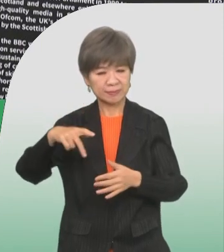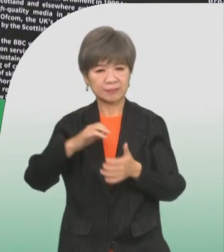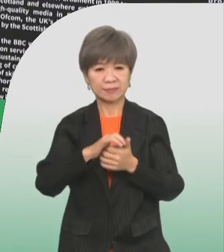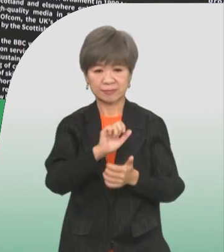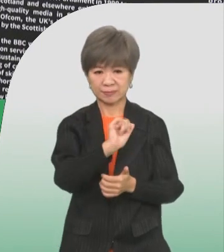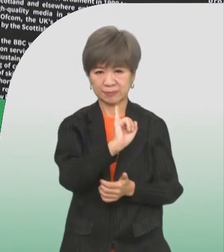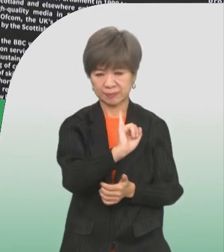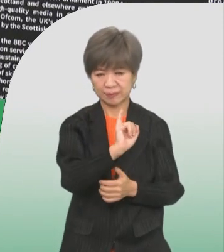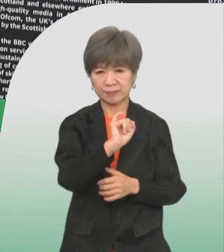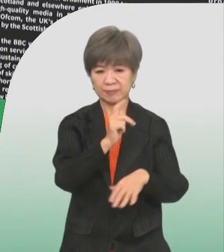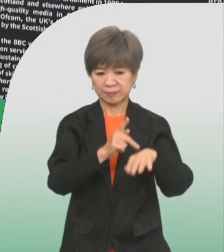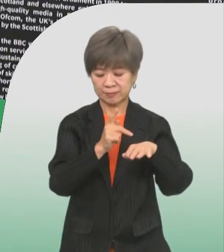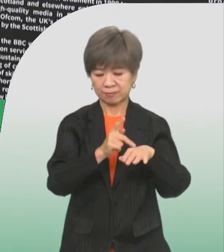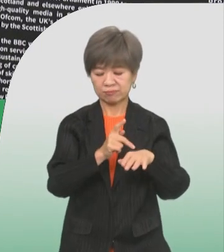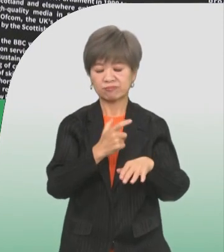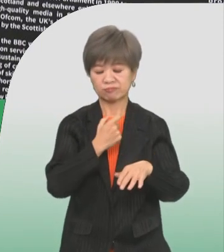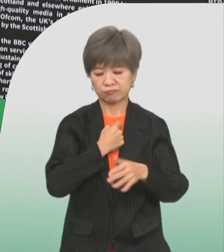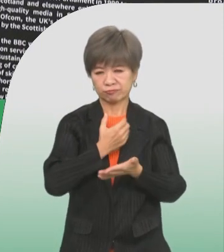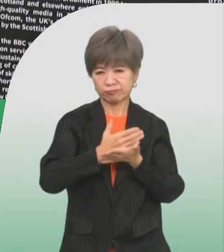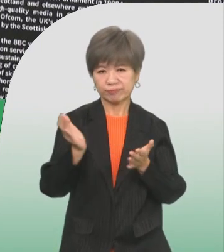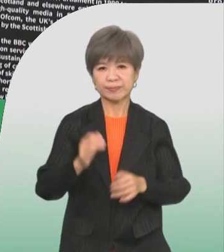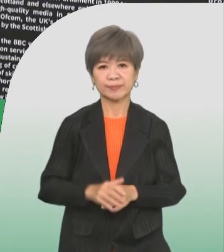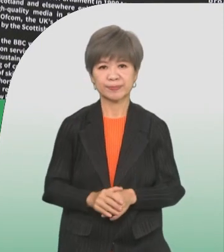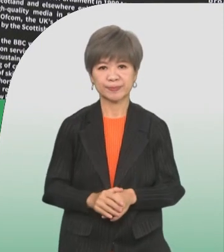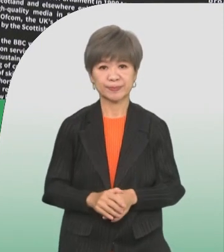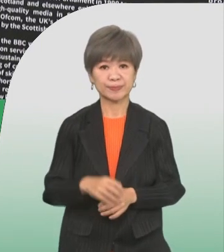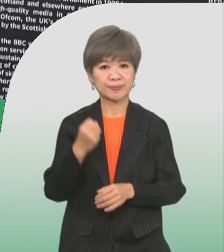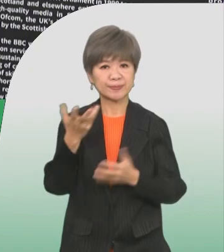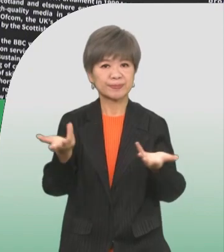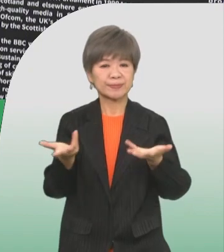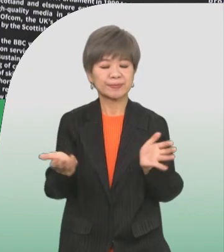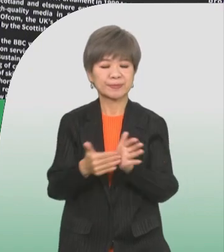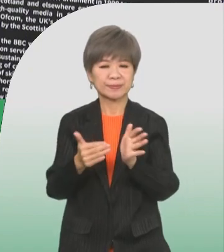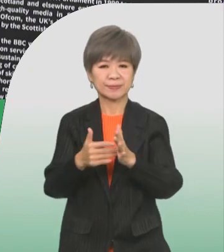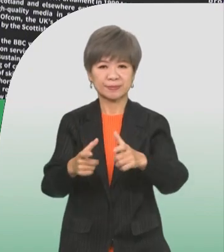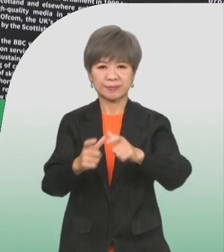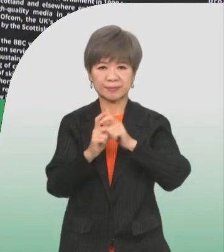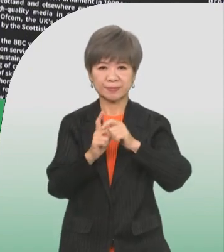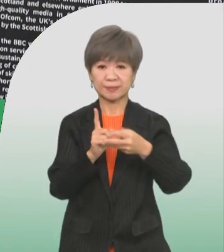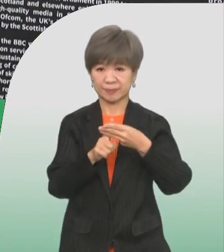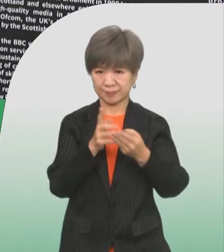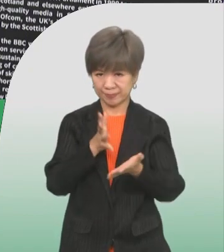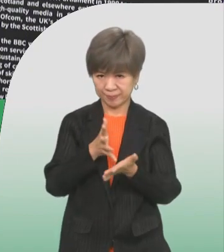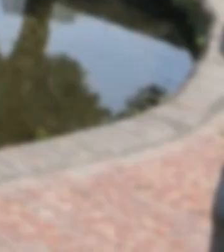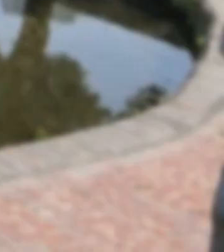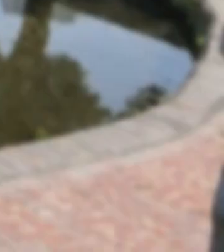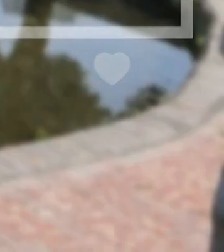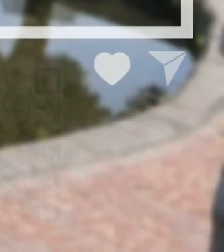去解决。以上就系最新嘅现场消息，亚洲赶时间，交俾彭磊。